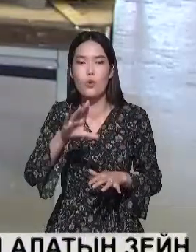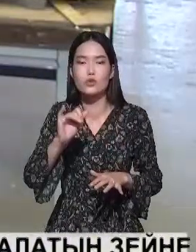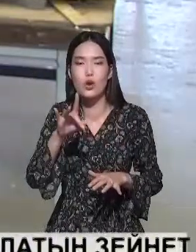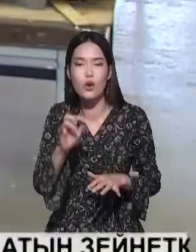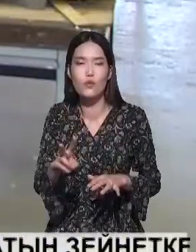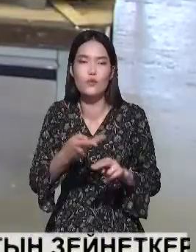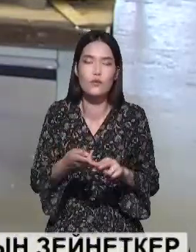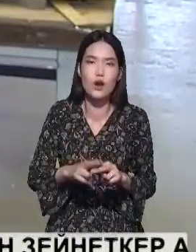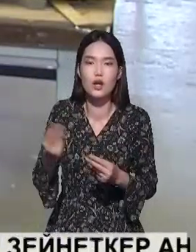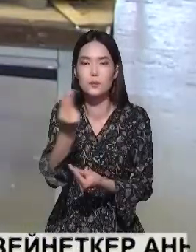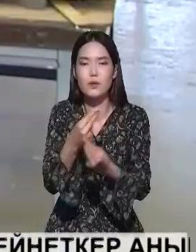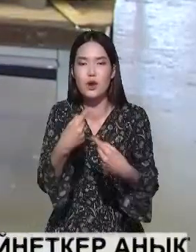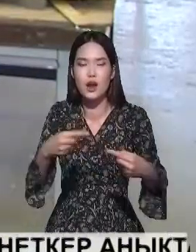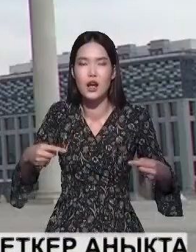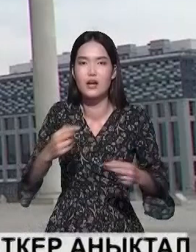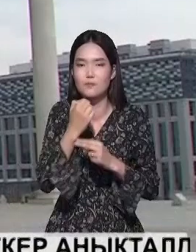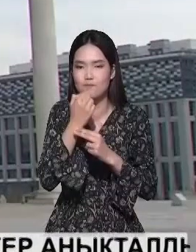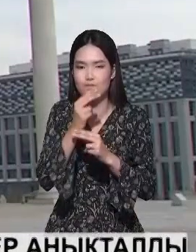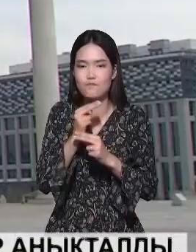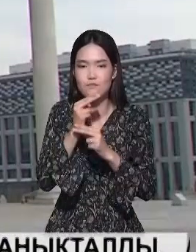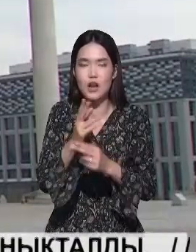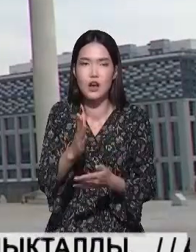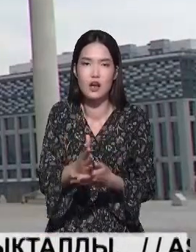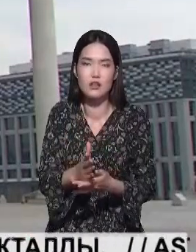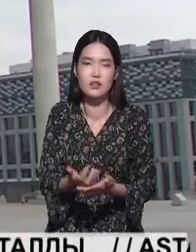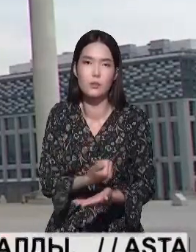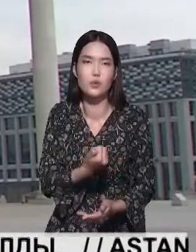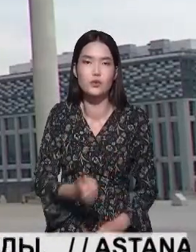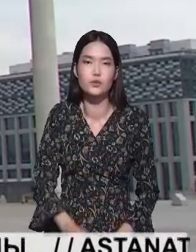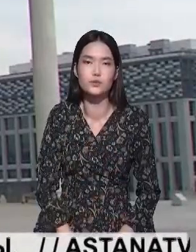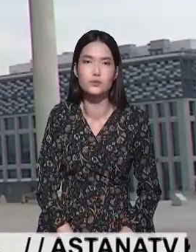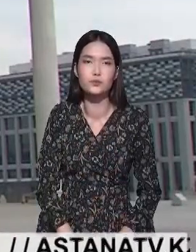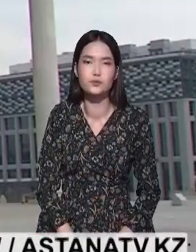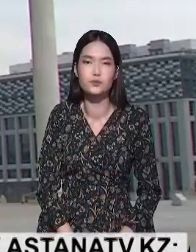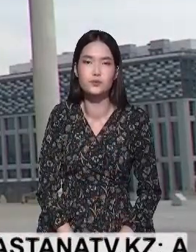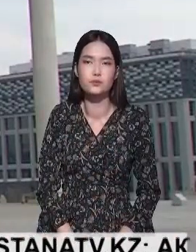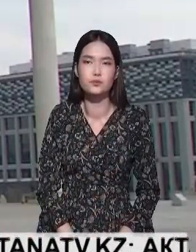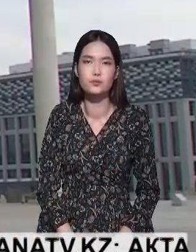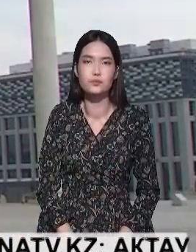ерен еңбек иелерінің арқасында ашылады. Ақбота Шербекқызы, Бағлан Жанғозин, Астана Таймс.